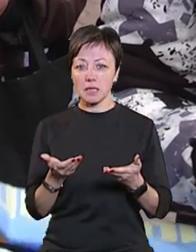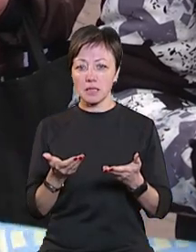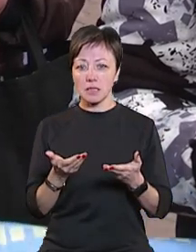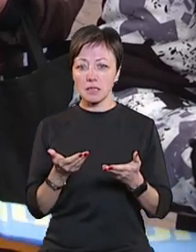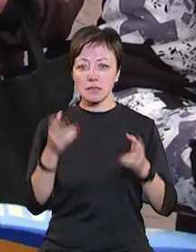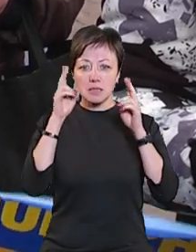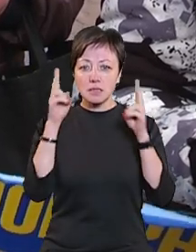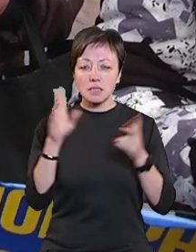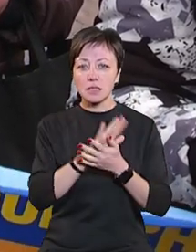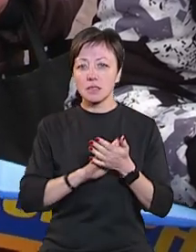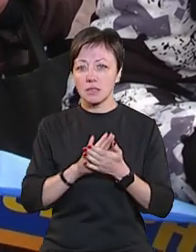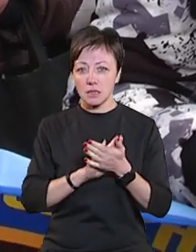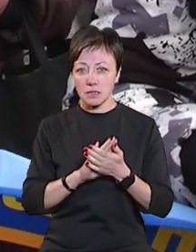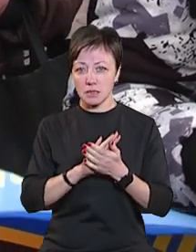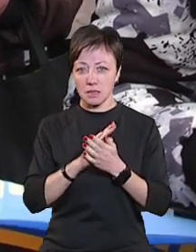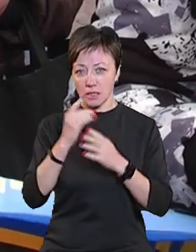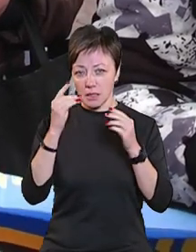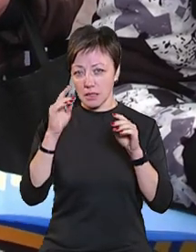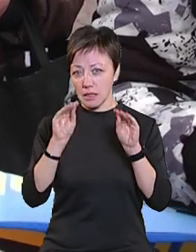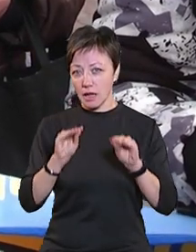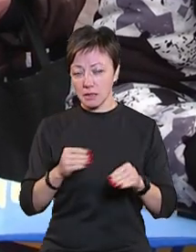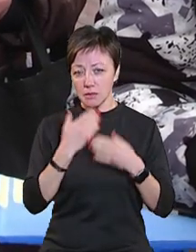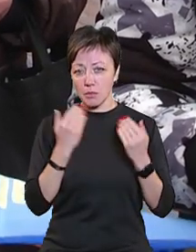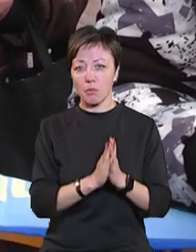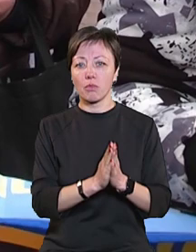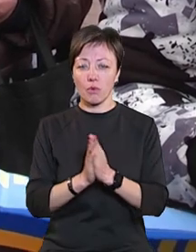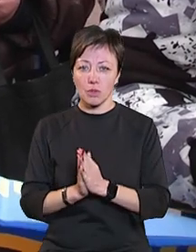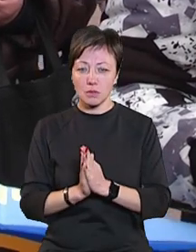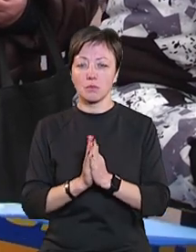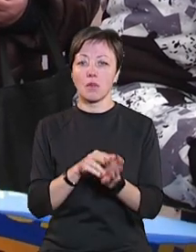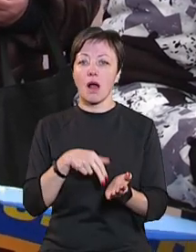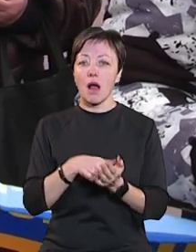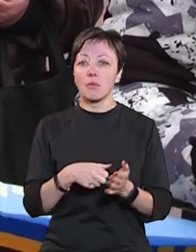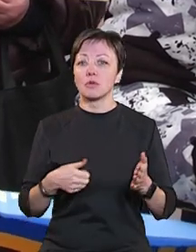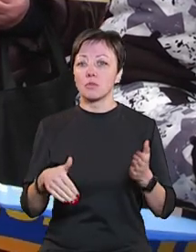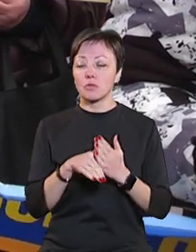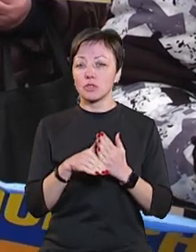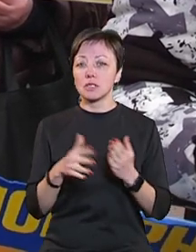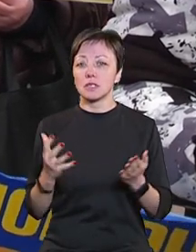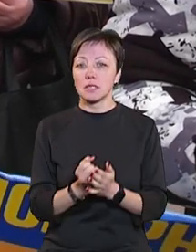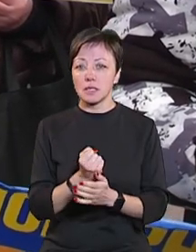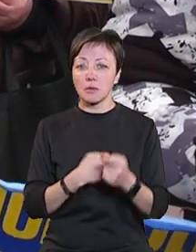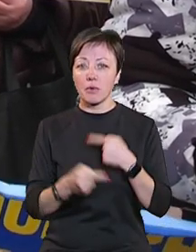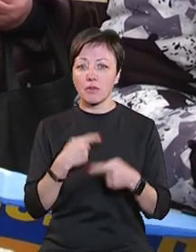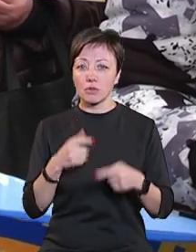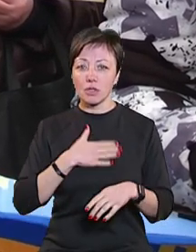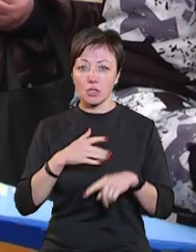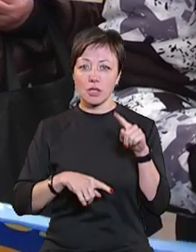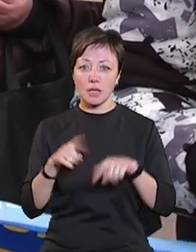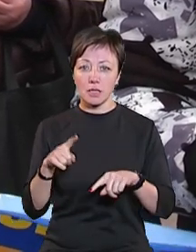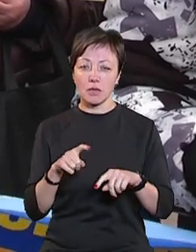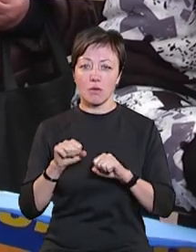за них не знаємо ніяких відомств, нічого. Ми вас просимо, благаємо, допоможіть нам знайти і повернути наших